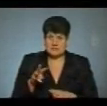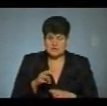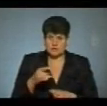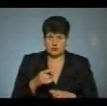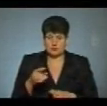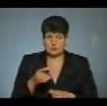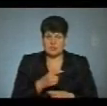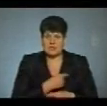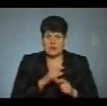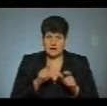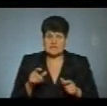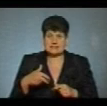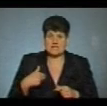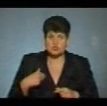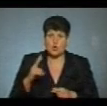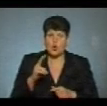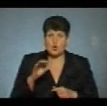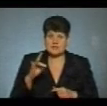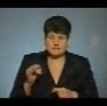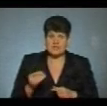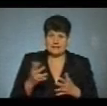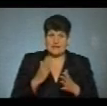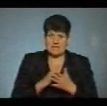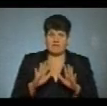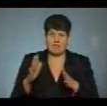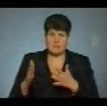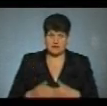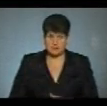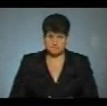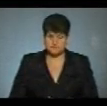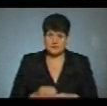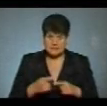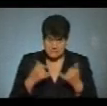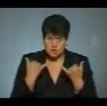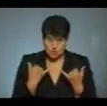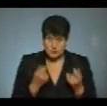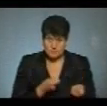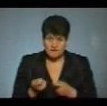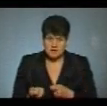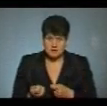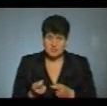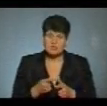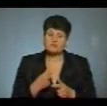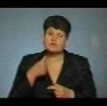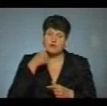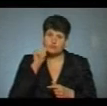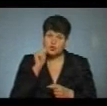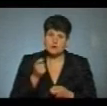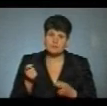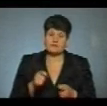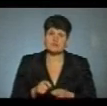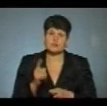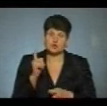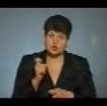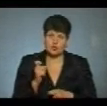лікарню. Монастирську, Заліщицьку, Козівську, там, де є випадки. Тобто це сьогодні лише доставили, чи це вже... Вчора доставили тих 100, про